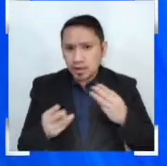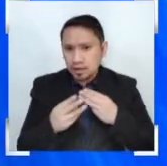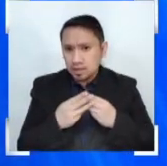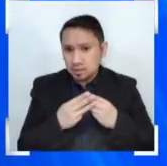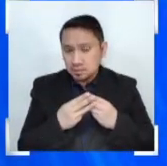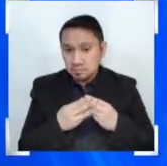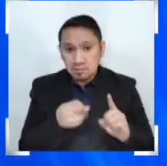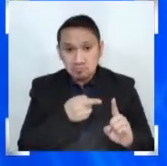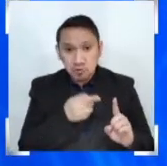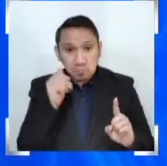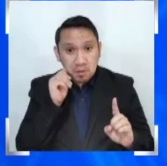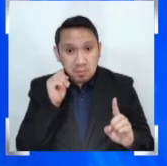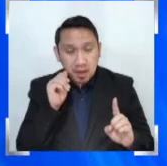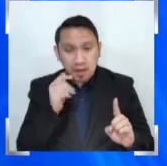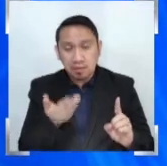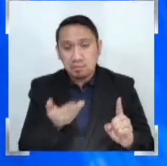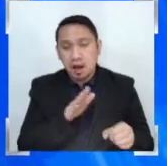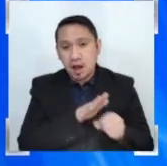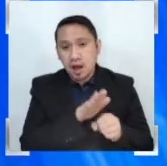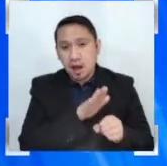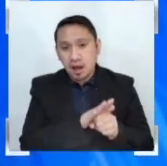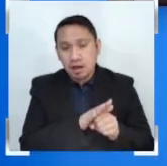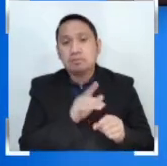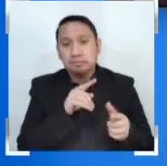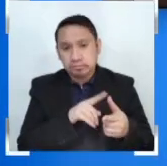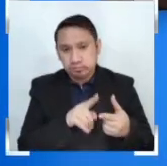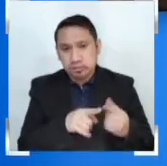ginahasa bago pinatay. Saksi, si Nico Wahe.